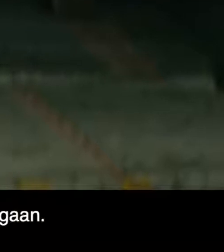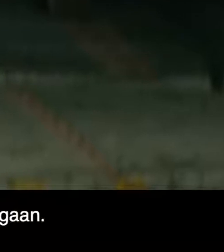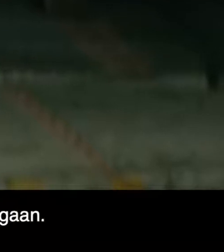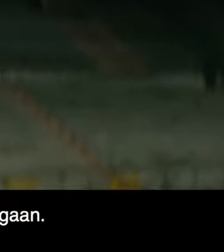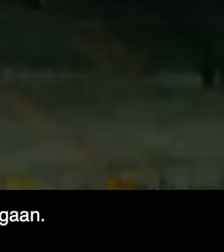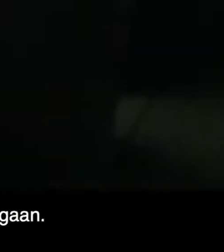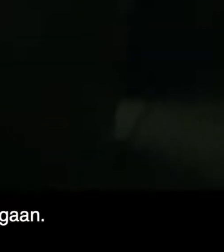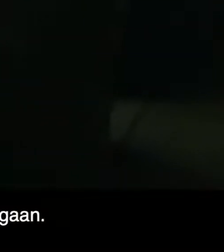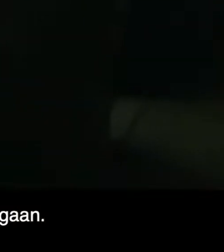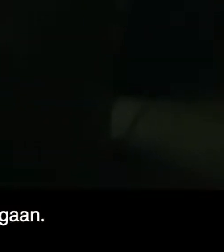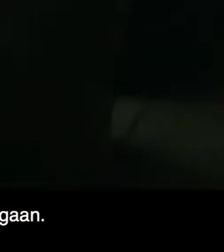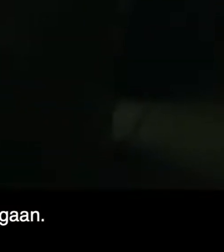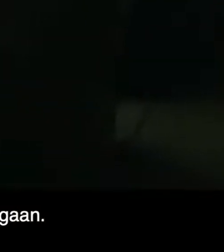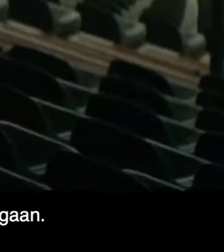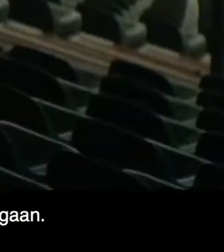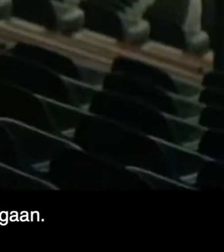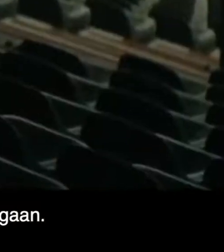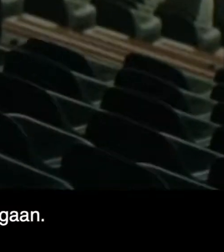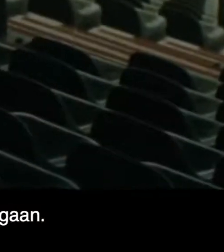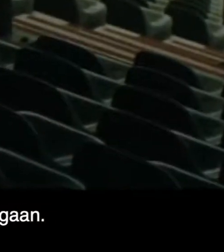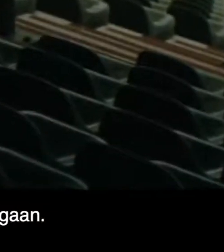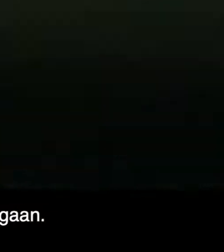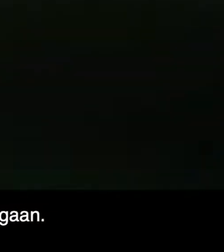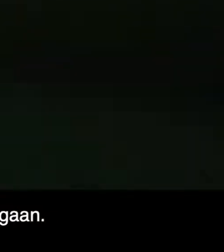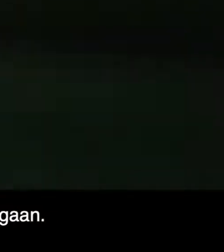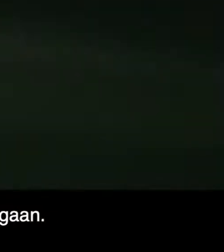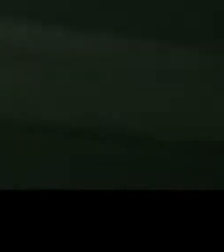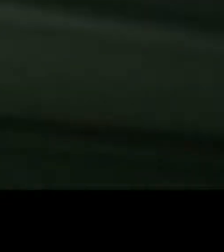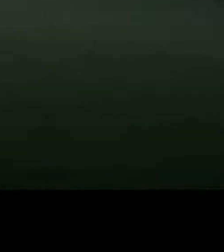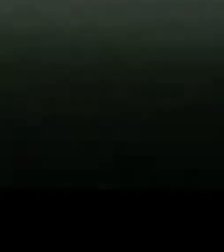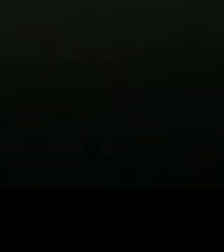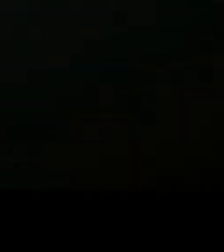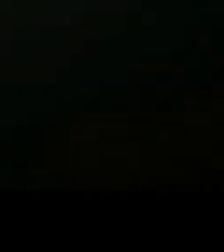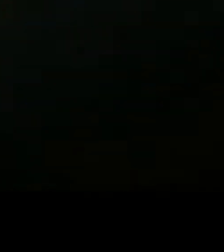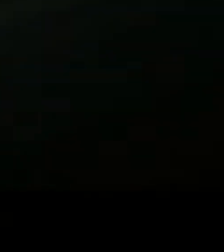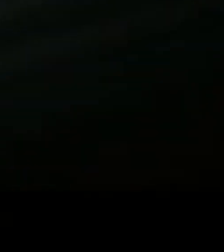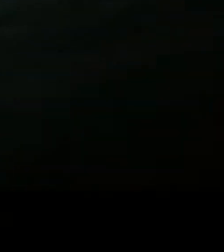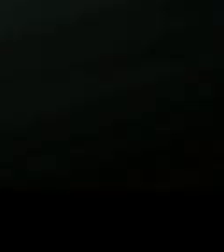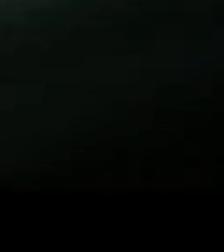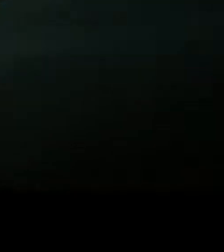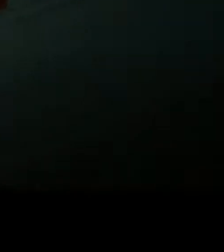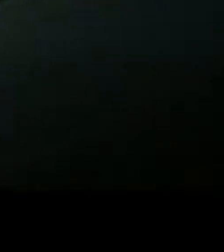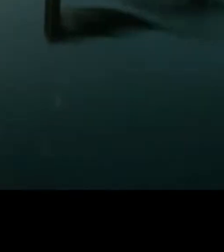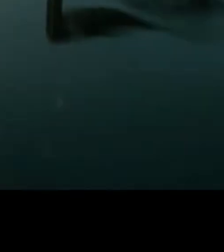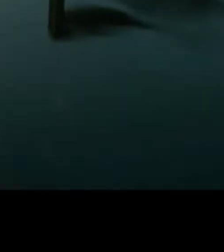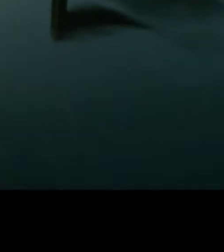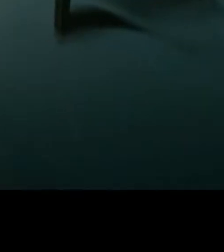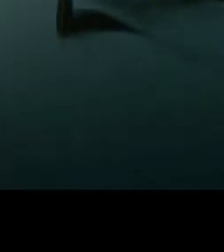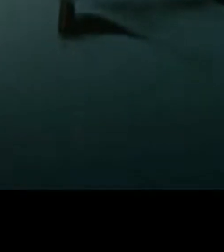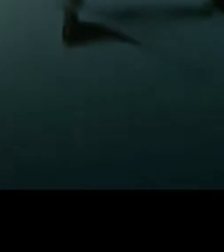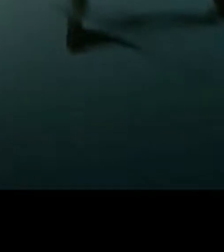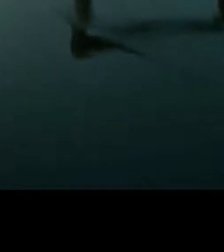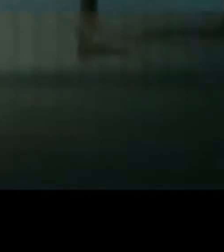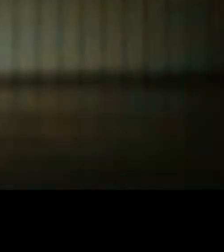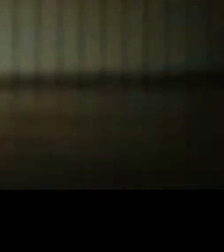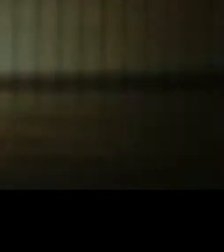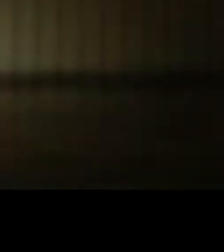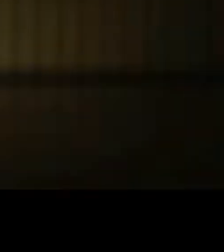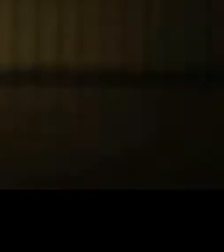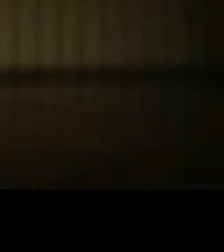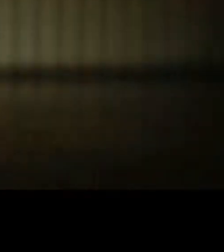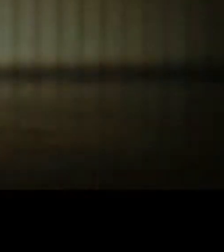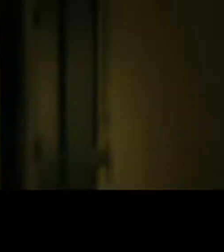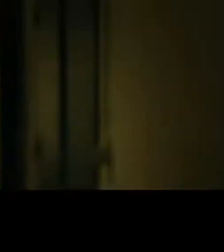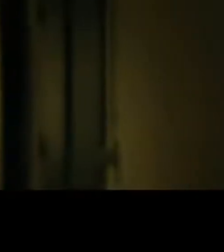Een echte ploeg. Dat is samen voor hetzelfde doel gaan. Je vecht niet voor jezelf, maar voor